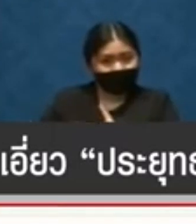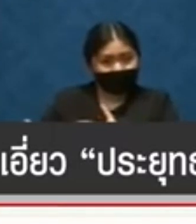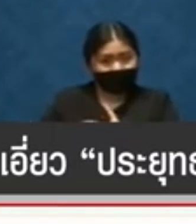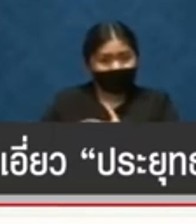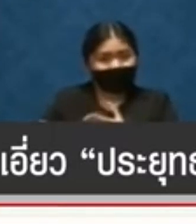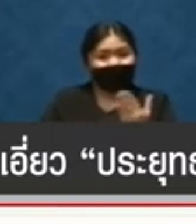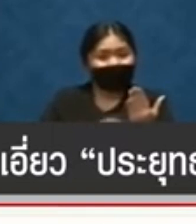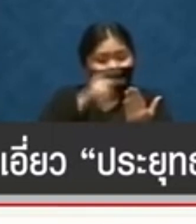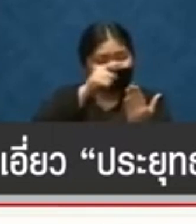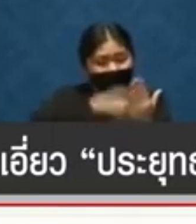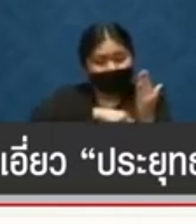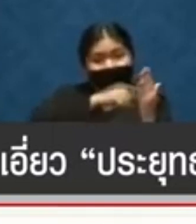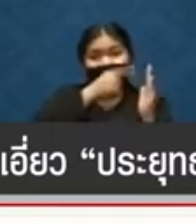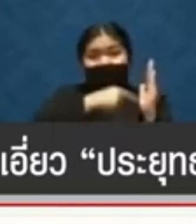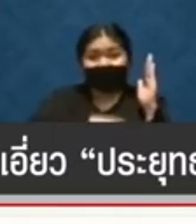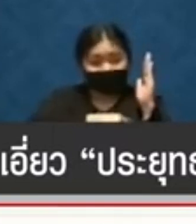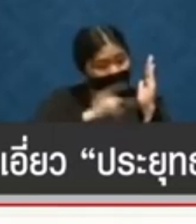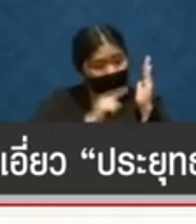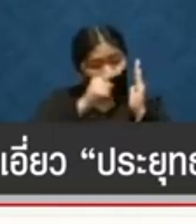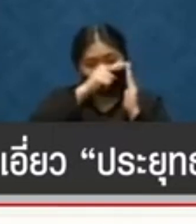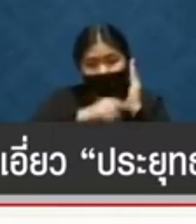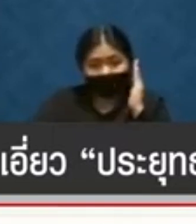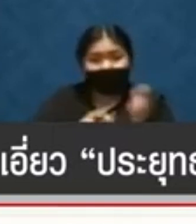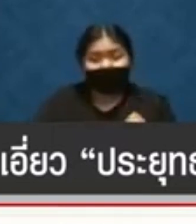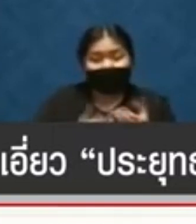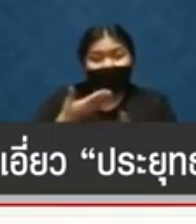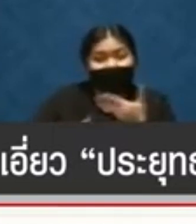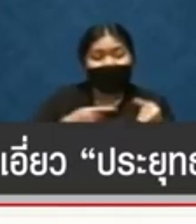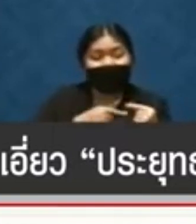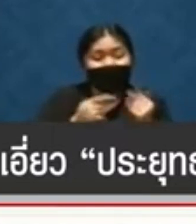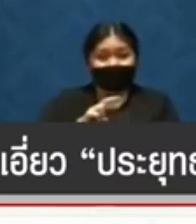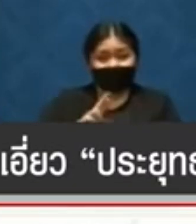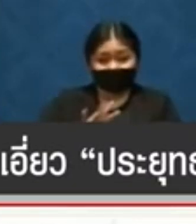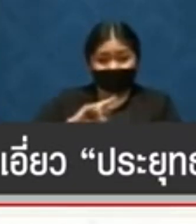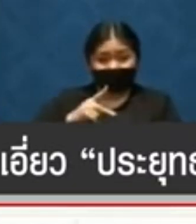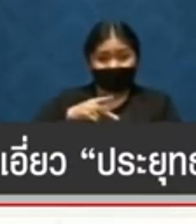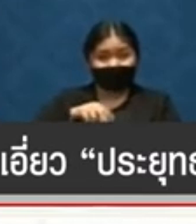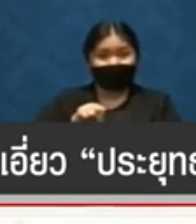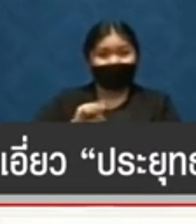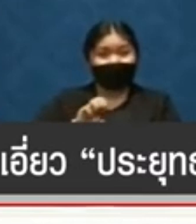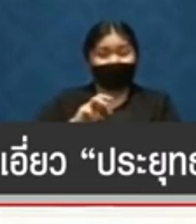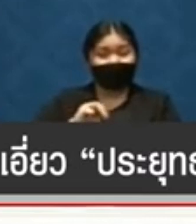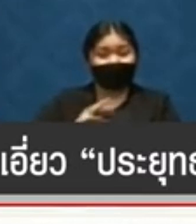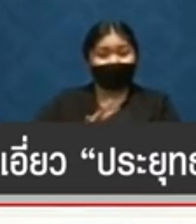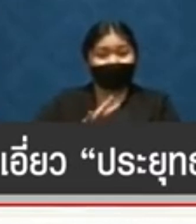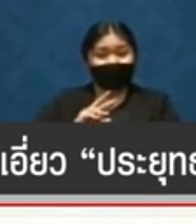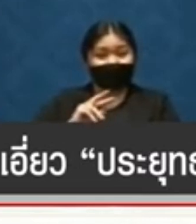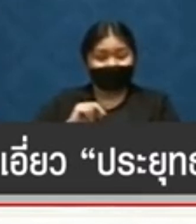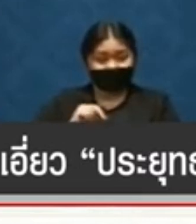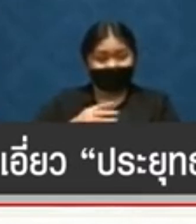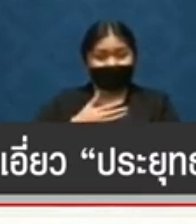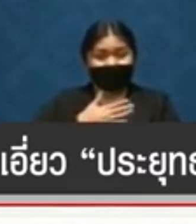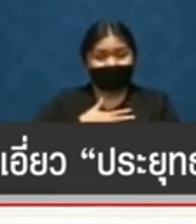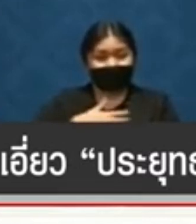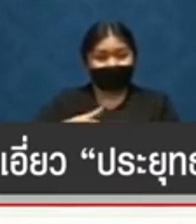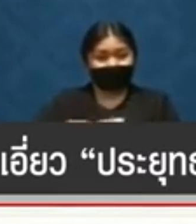ตารางวาทำเลดีๆมาลี 5ใจกลางเมืองเดิมเป็นของบริษัทหนึ่ง